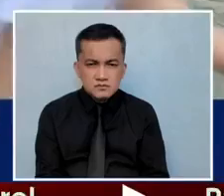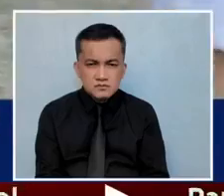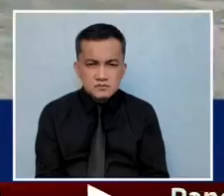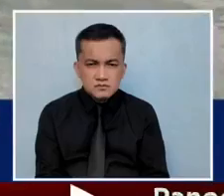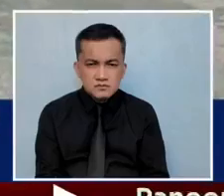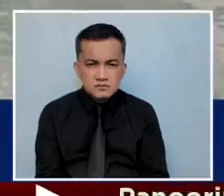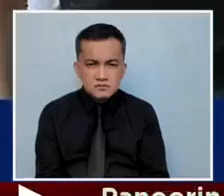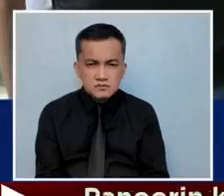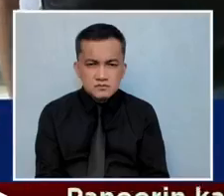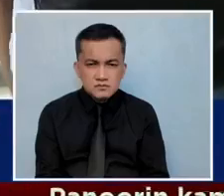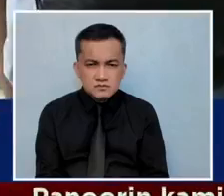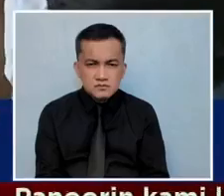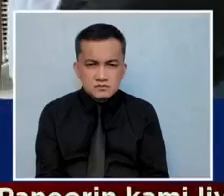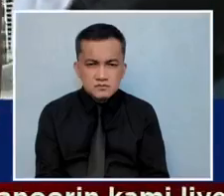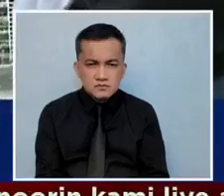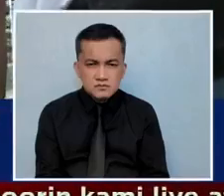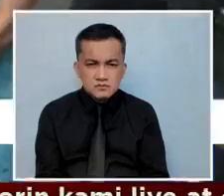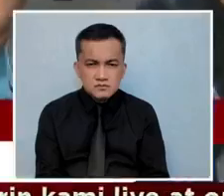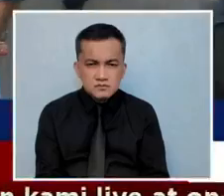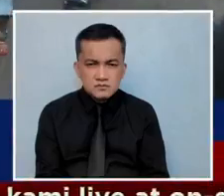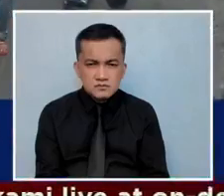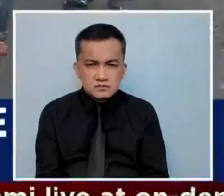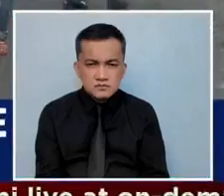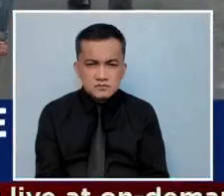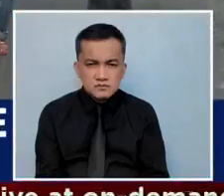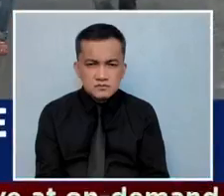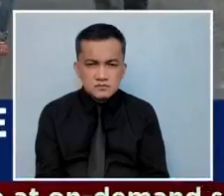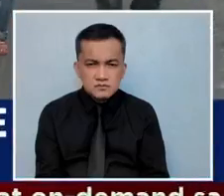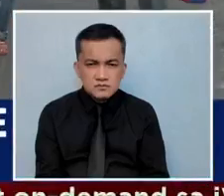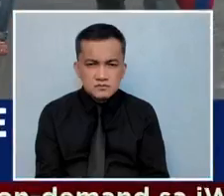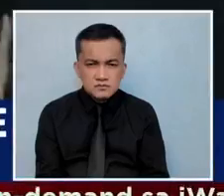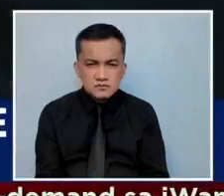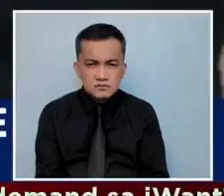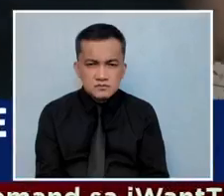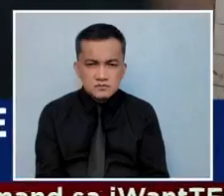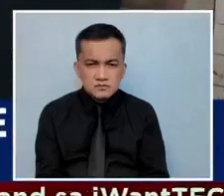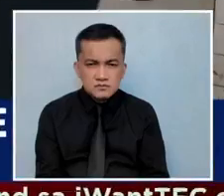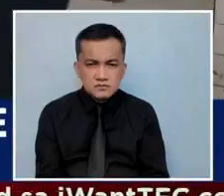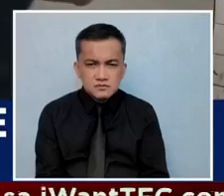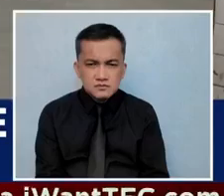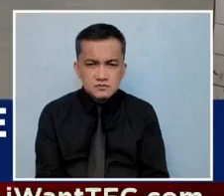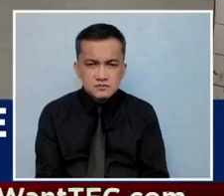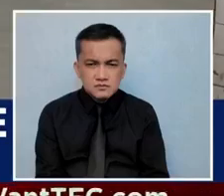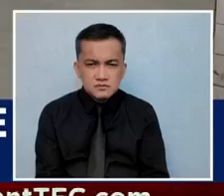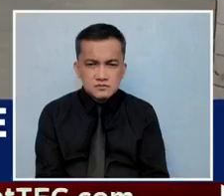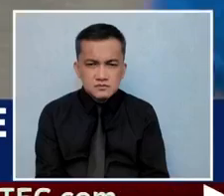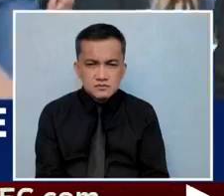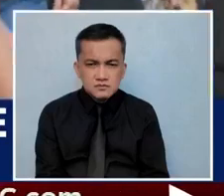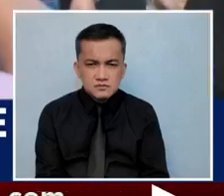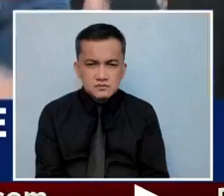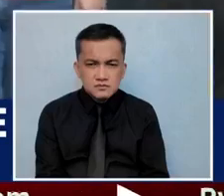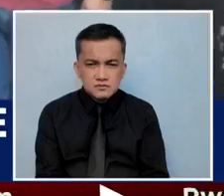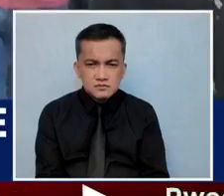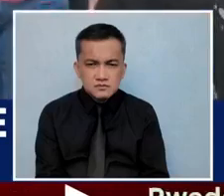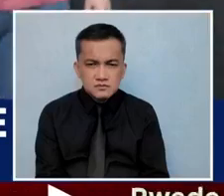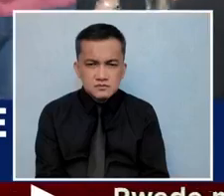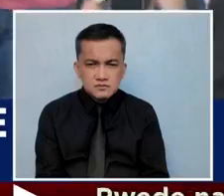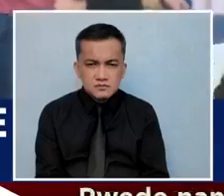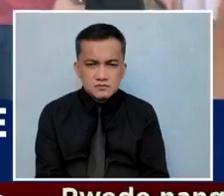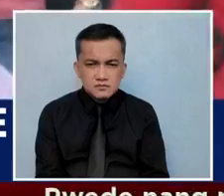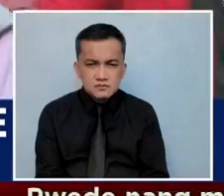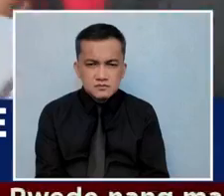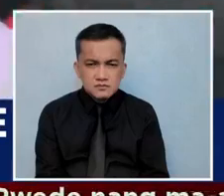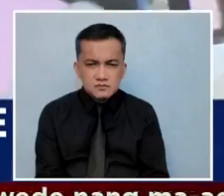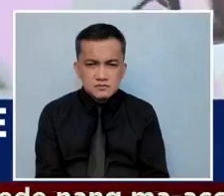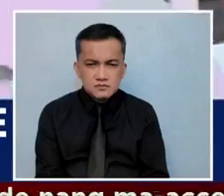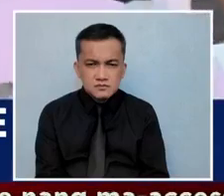pagbabalik ng mga estudyante sa mga eskwelahan at tuluyang pagdami ng mga pagtitipon ay maaaring magkaroon ng malaking epekto sa kaso